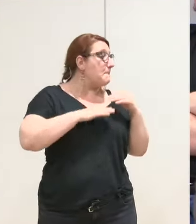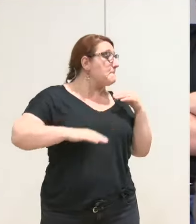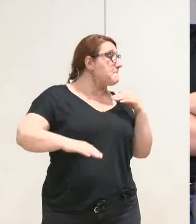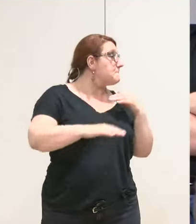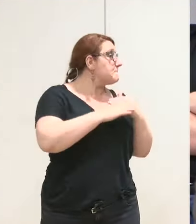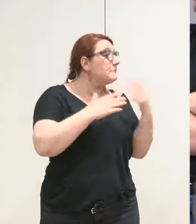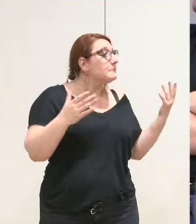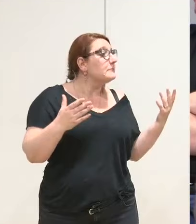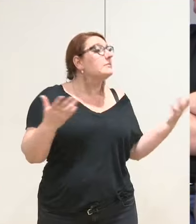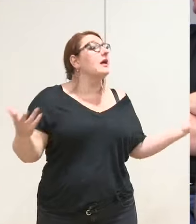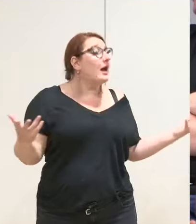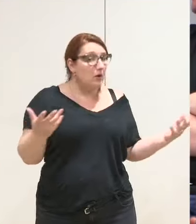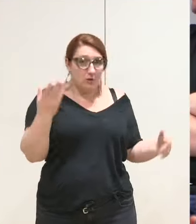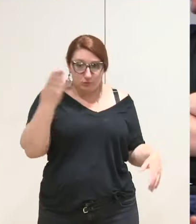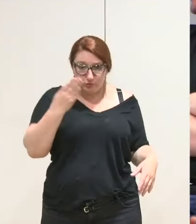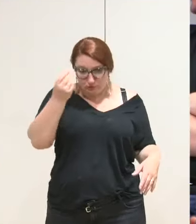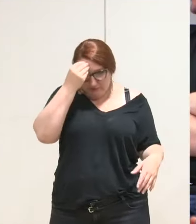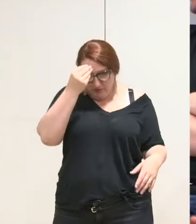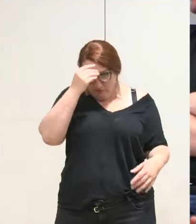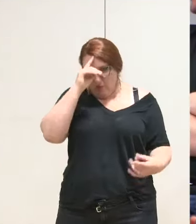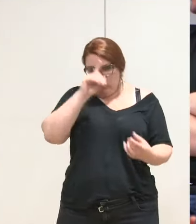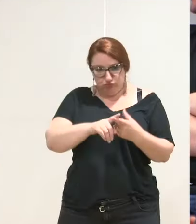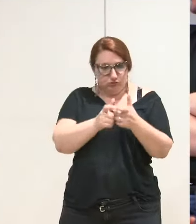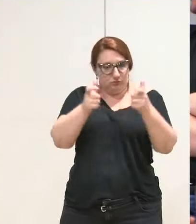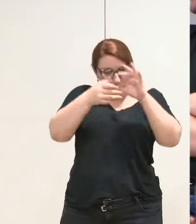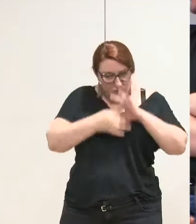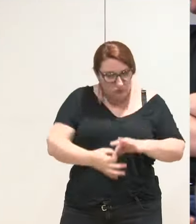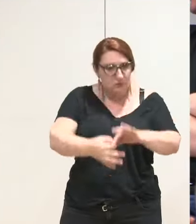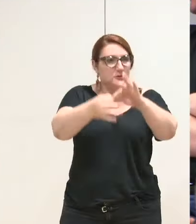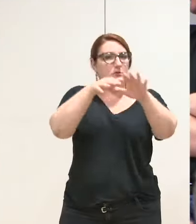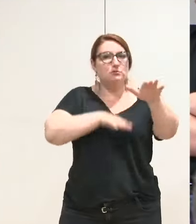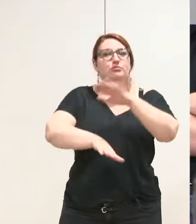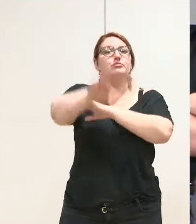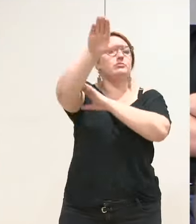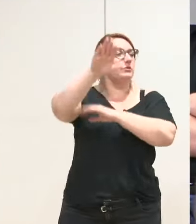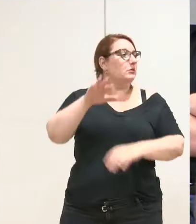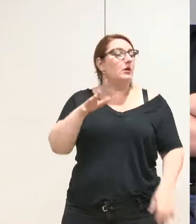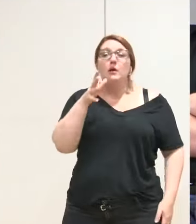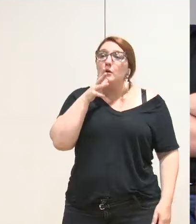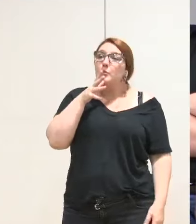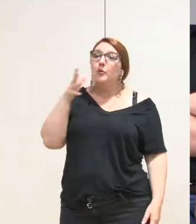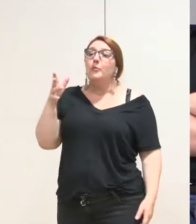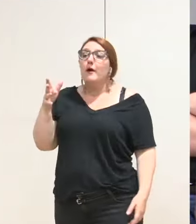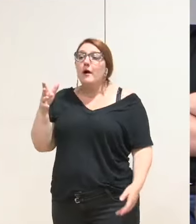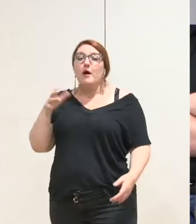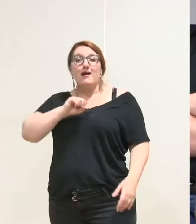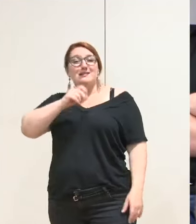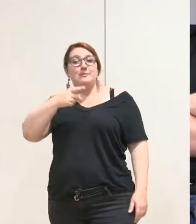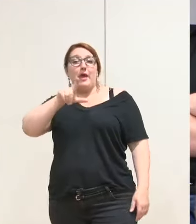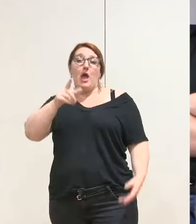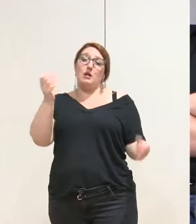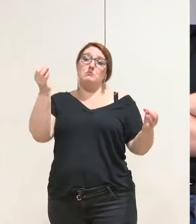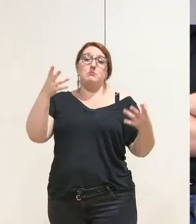ça pour envisager un rebond de la structure alpexo qui ne peut pas se faire par un simple passage en SPL